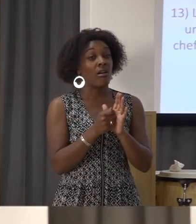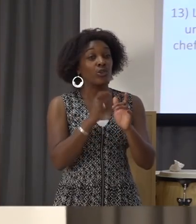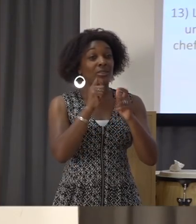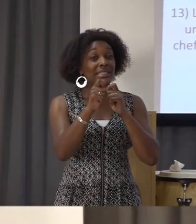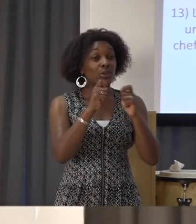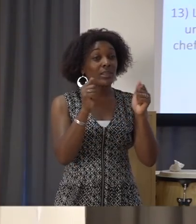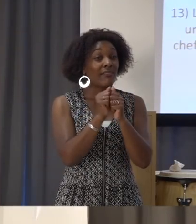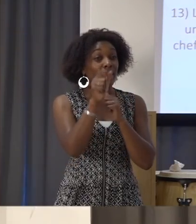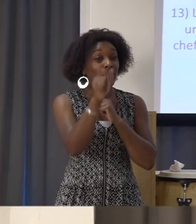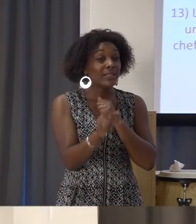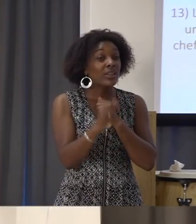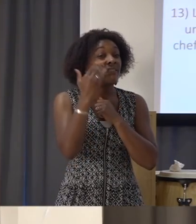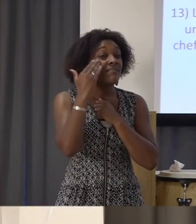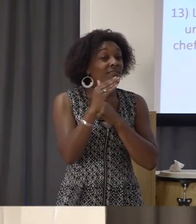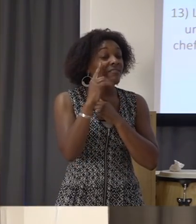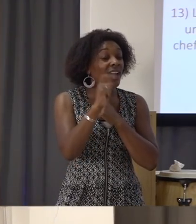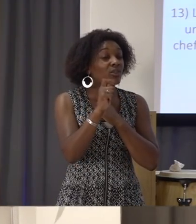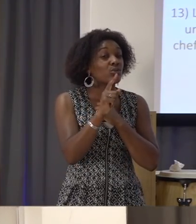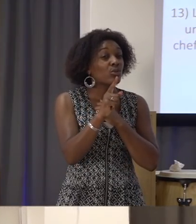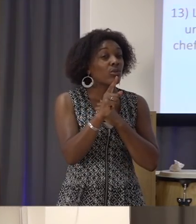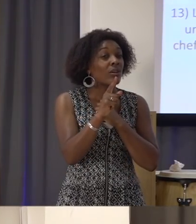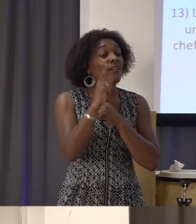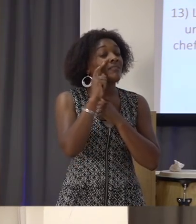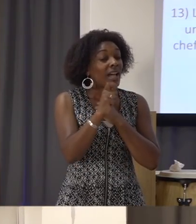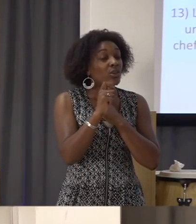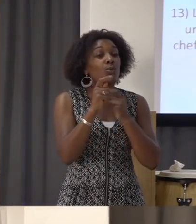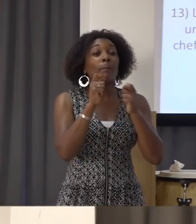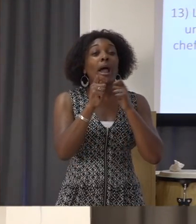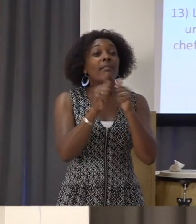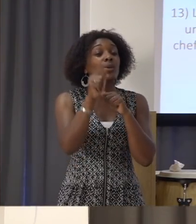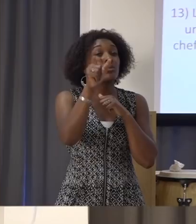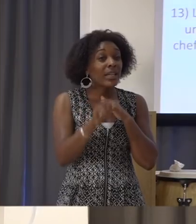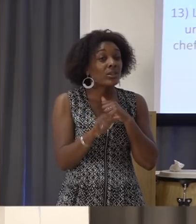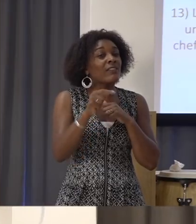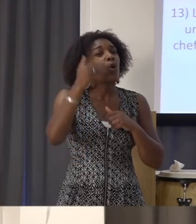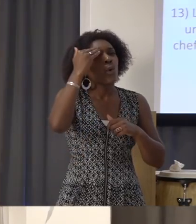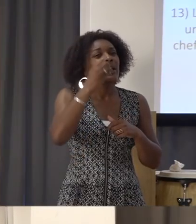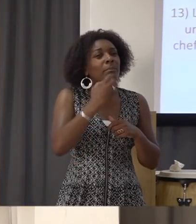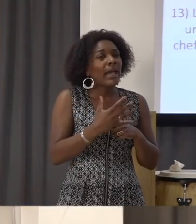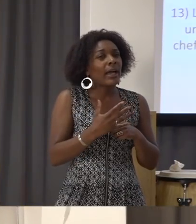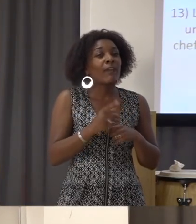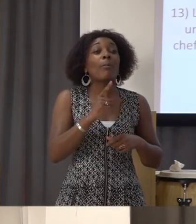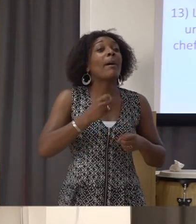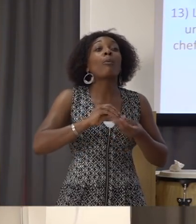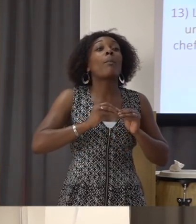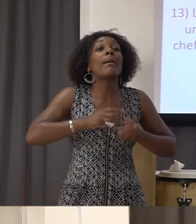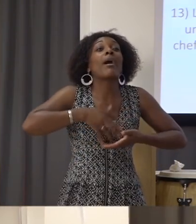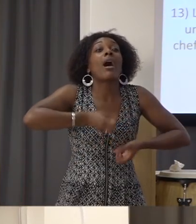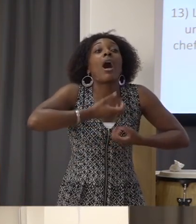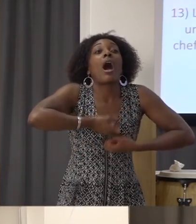savez bien, il faut bien connaître cette personne. Ne dites pas vos problèmes à tout le monde.